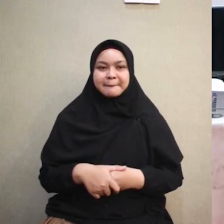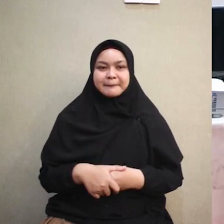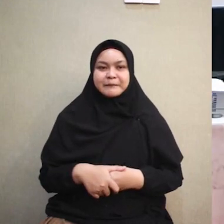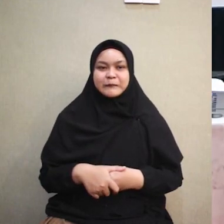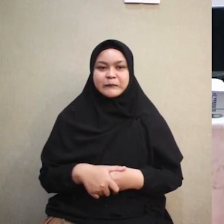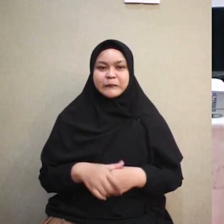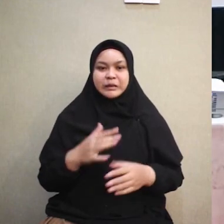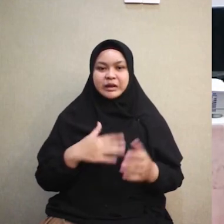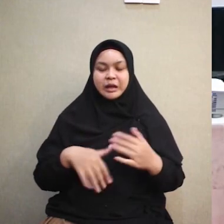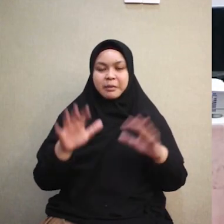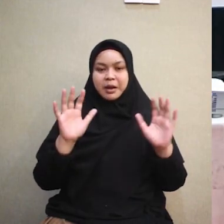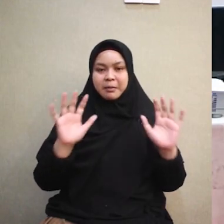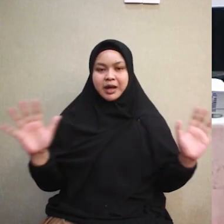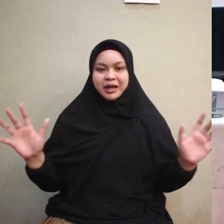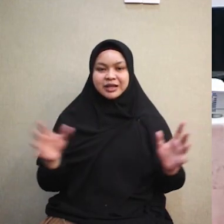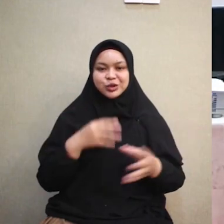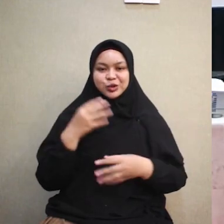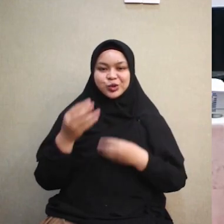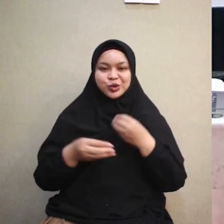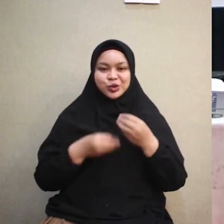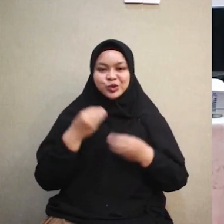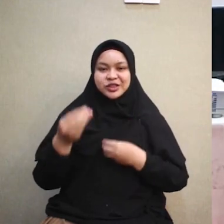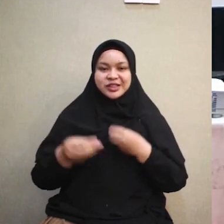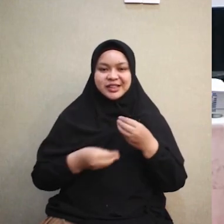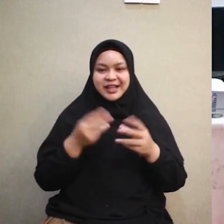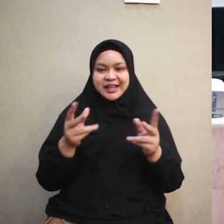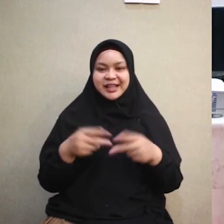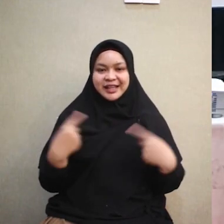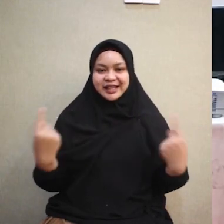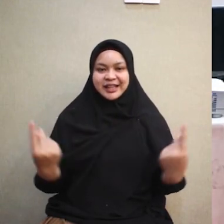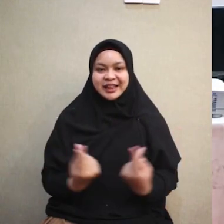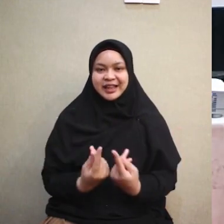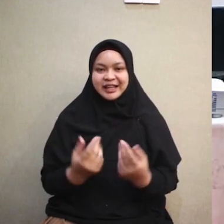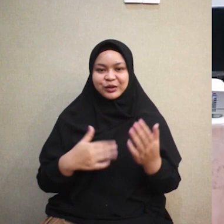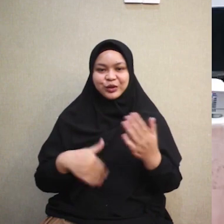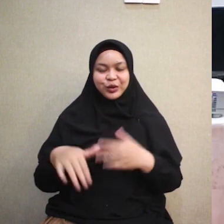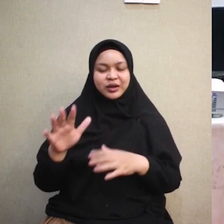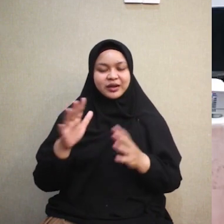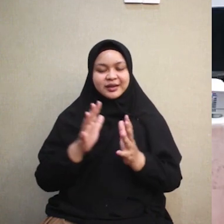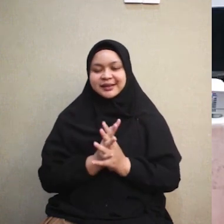semakin banyak tadi ya curhatan-curhatan yang keluar kayaknya kita semakin